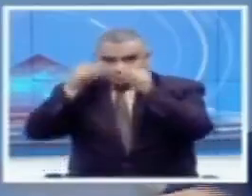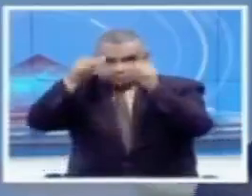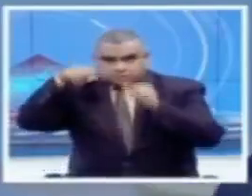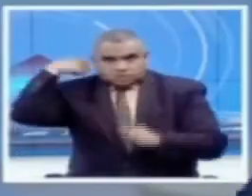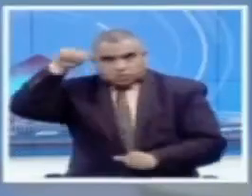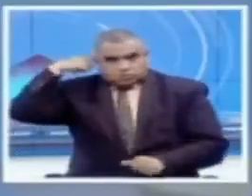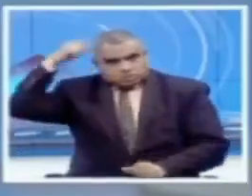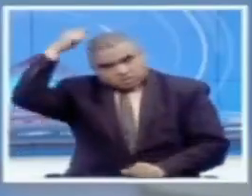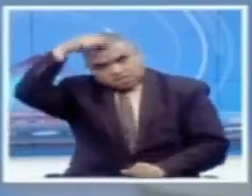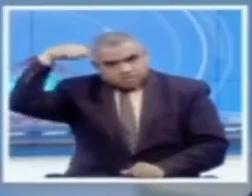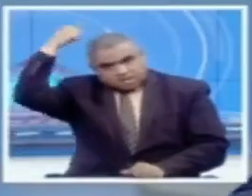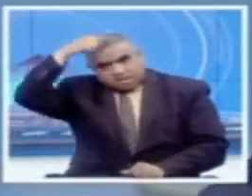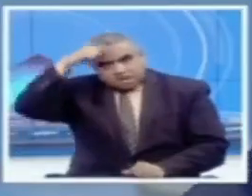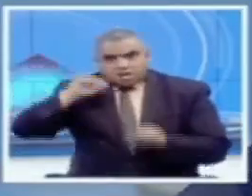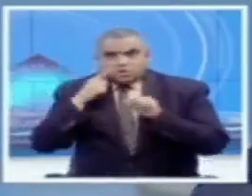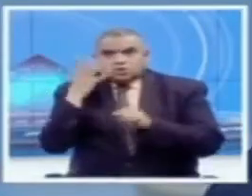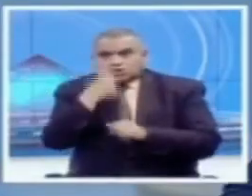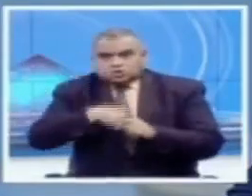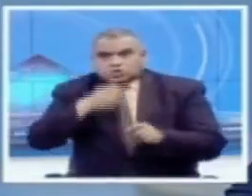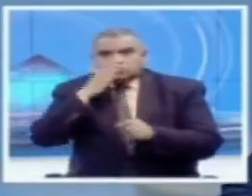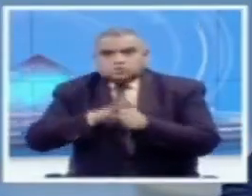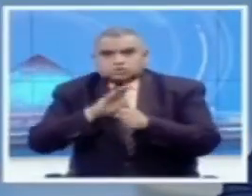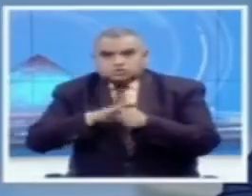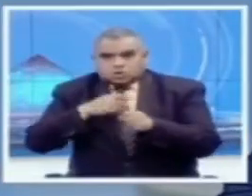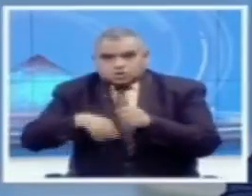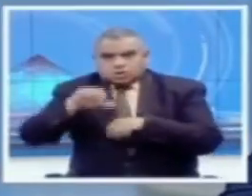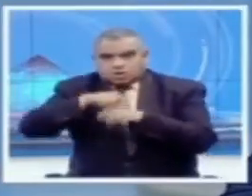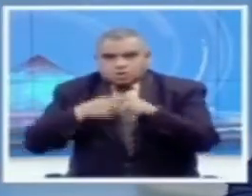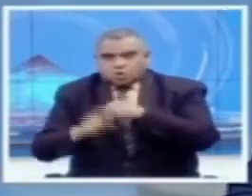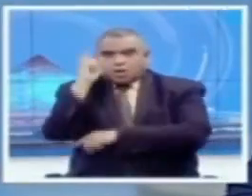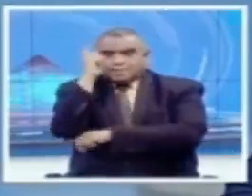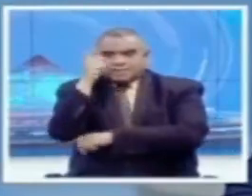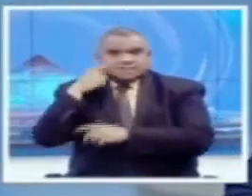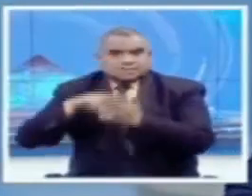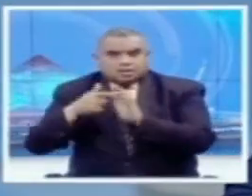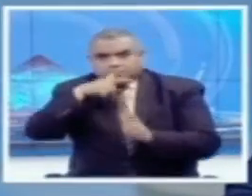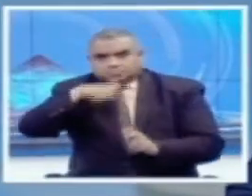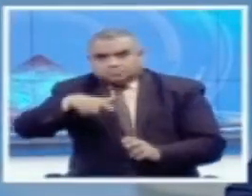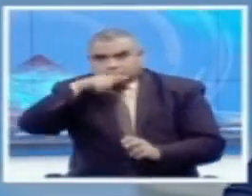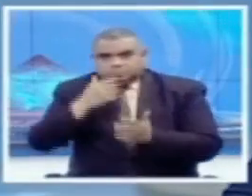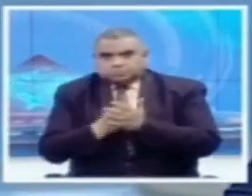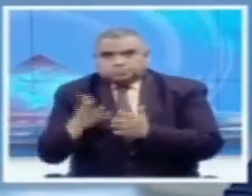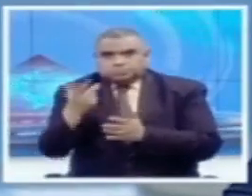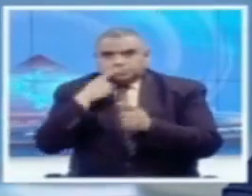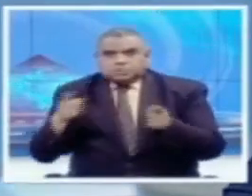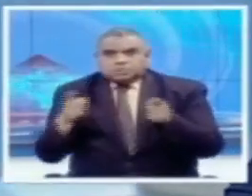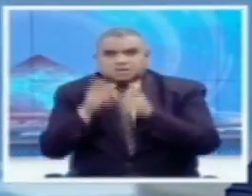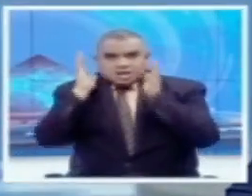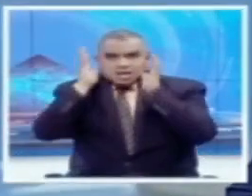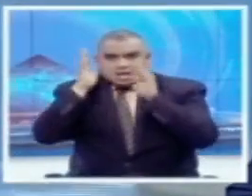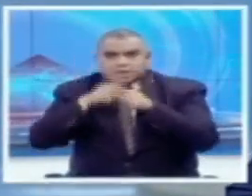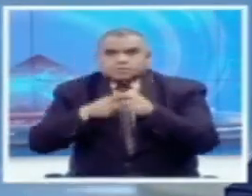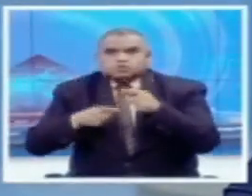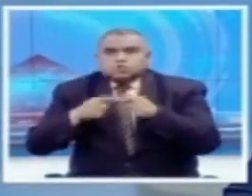أعلنت وزارة الأوقاف ضوابط شهر رمضان الكريم داخل المساجد، حيث أشارت إلى أن تكون مدة صلاة